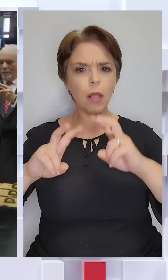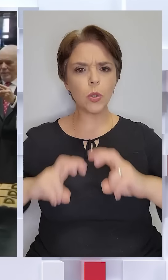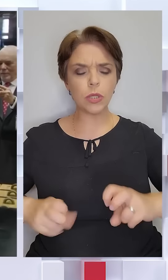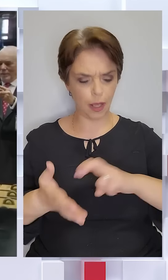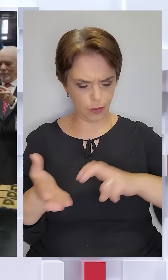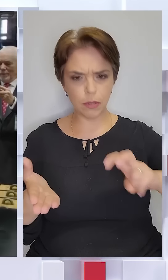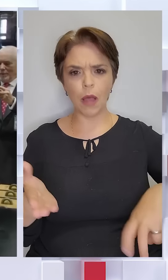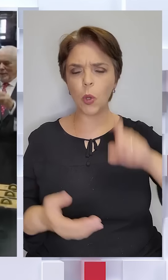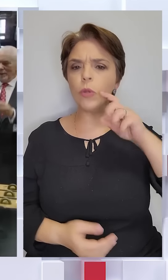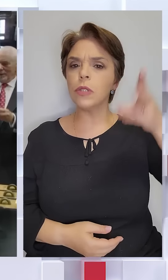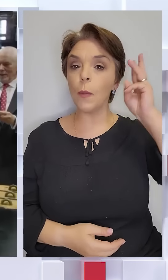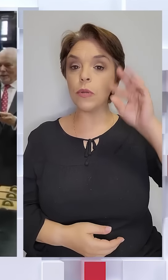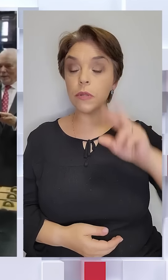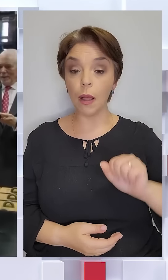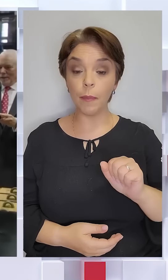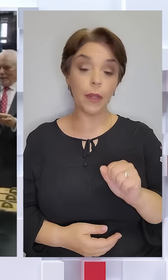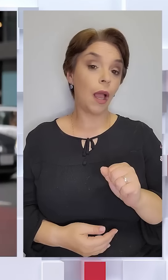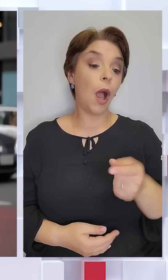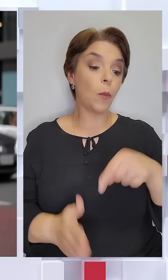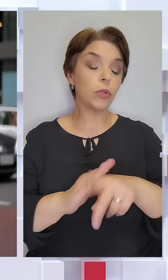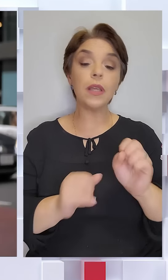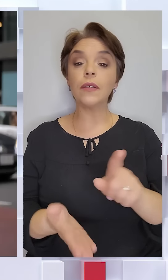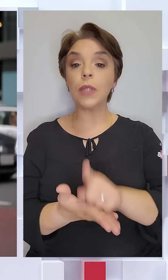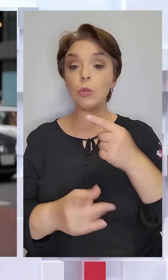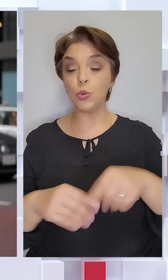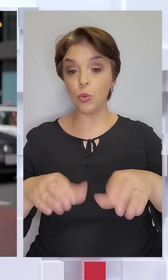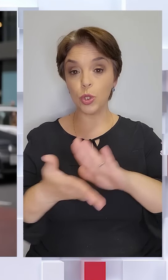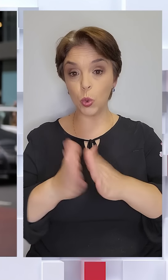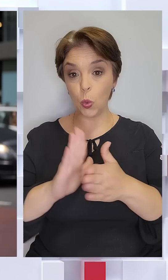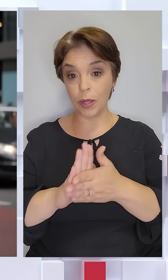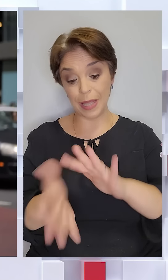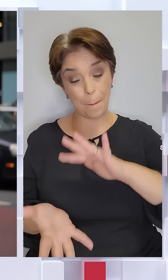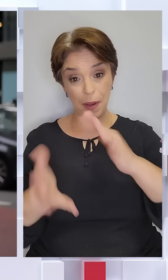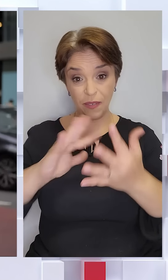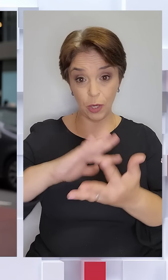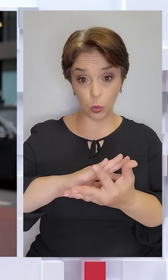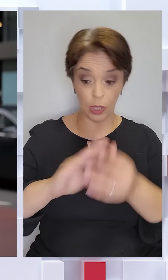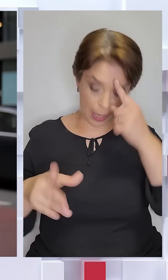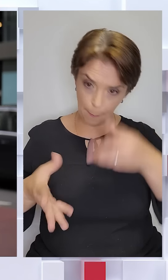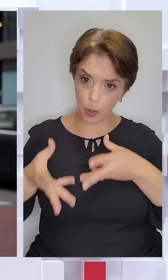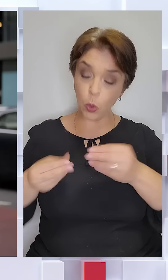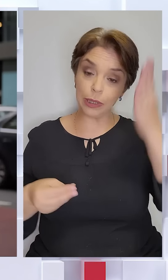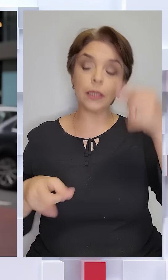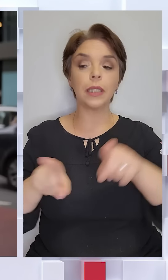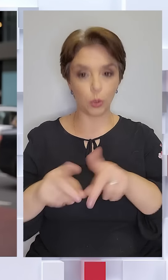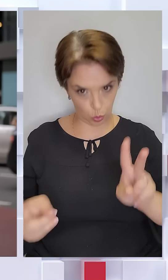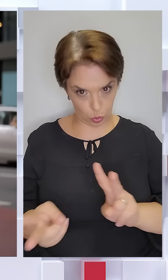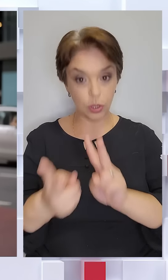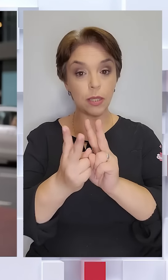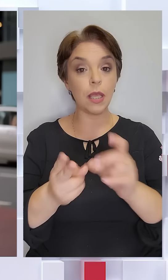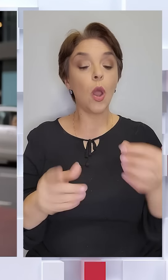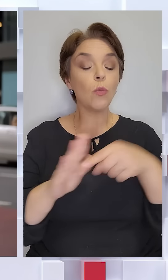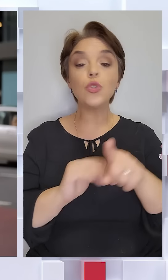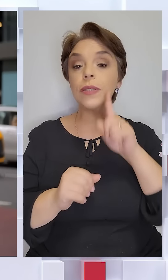і відставки українського посла. Про те, як вдалося цю ситуацію перевернути і переконати Трампа таки зустрітися, і